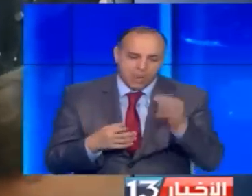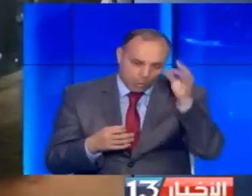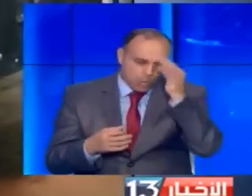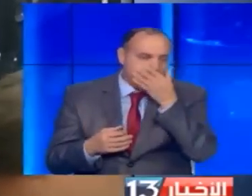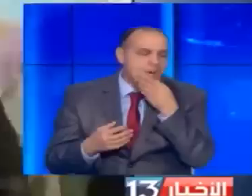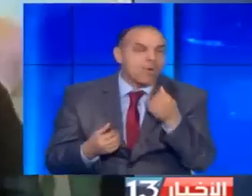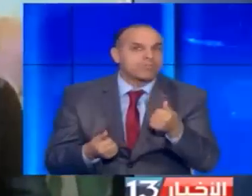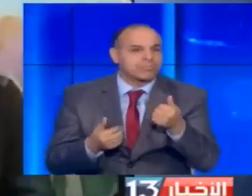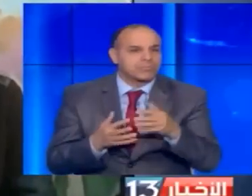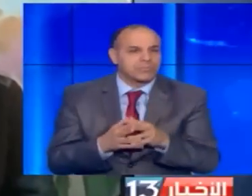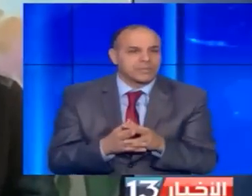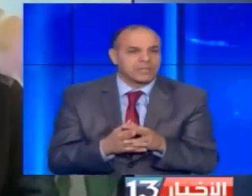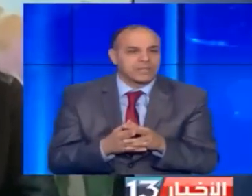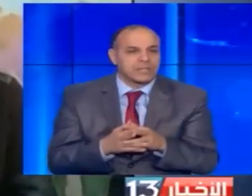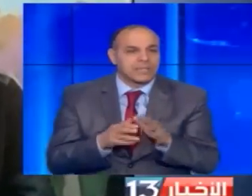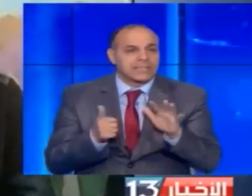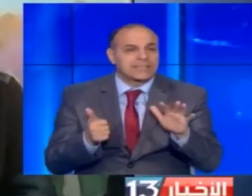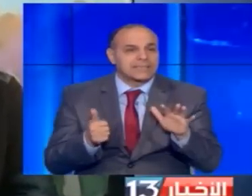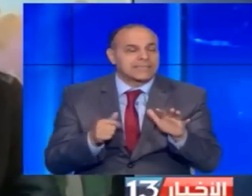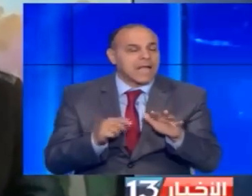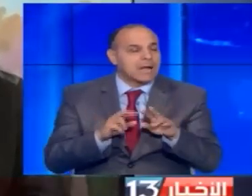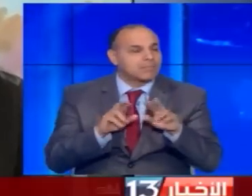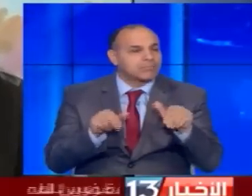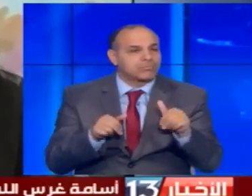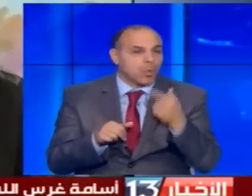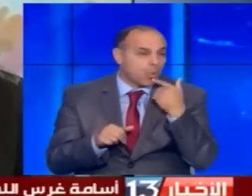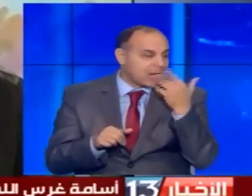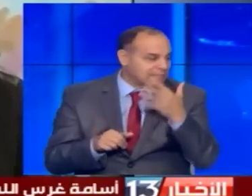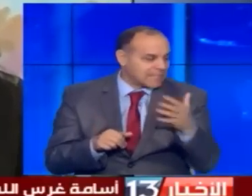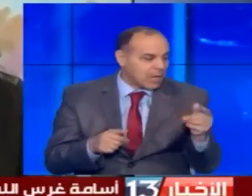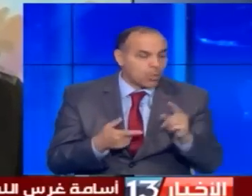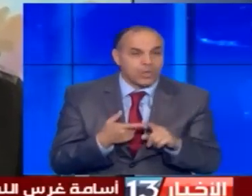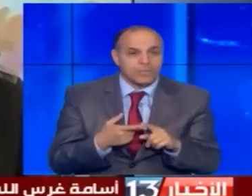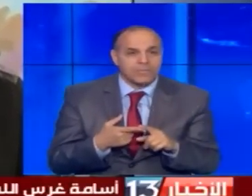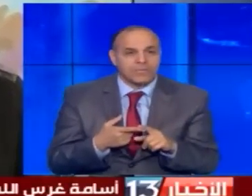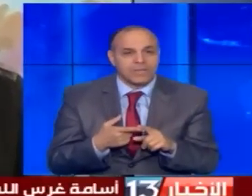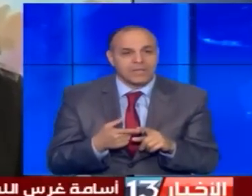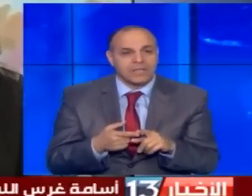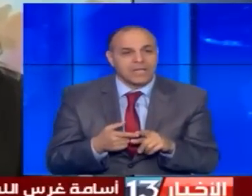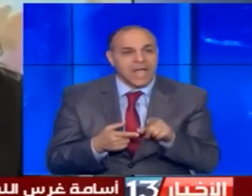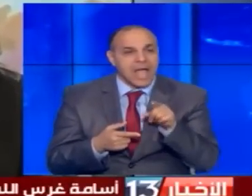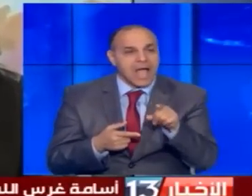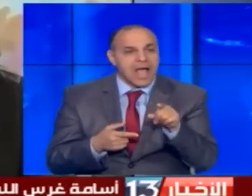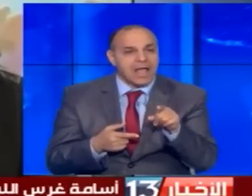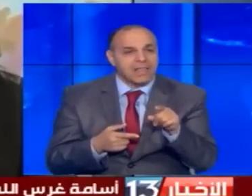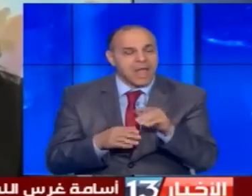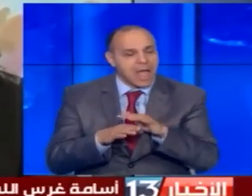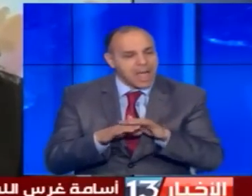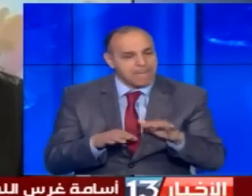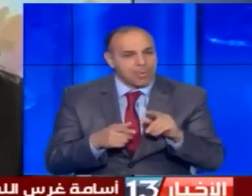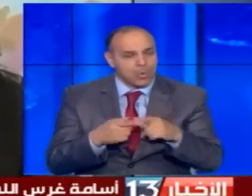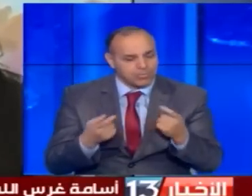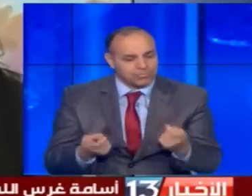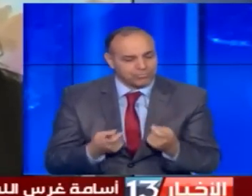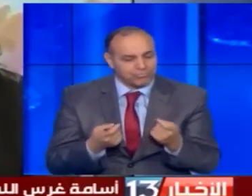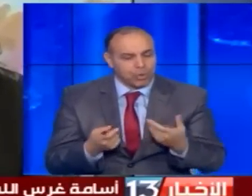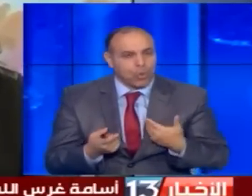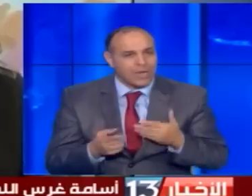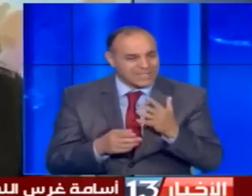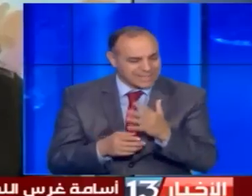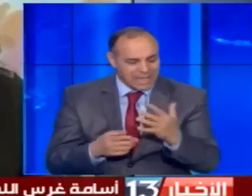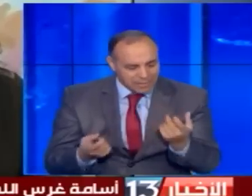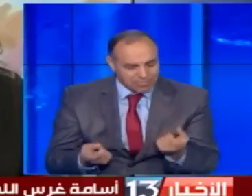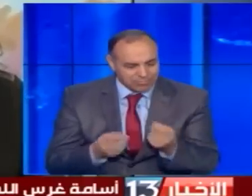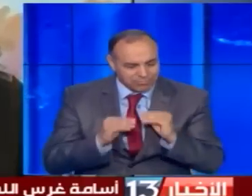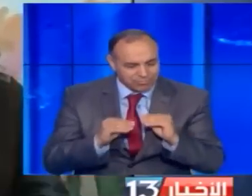حلوة ومزيانة. ستة لوحات لقاو تقريبا ورانا توا، هدية لقوة الأمن وتكريما لهم المجهودات اللي دبلوها